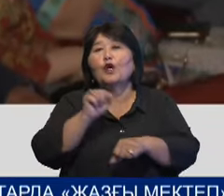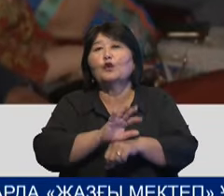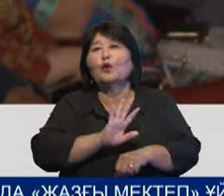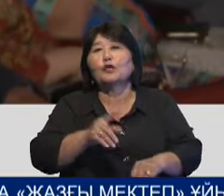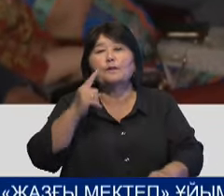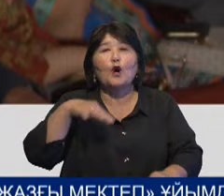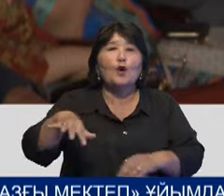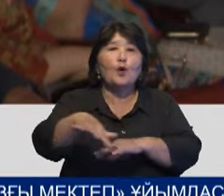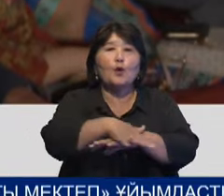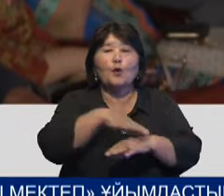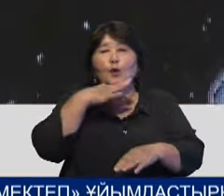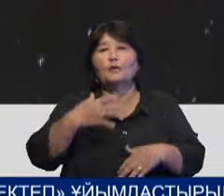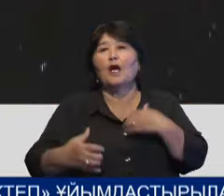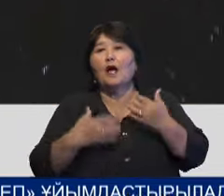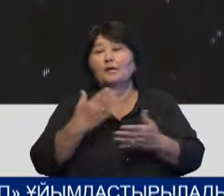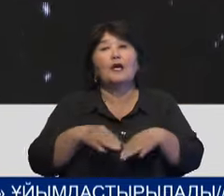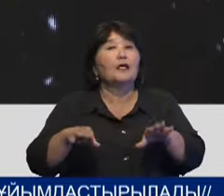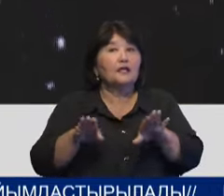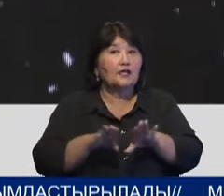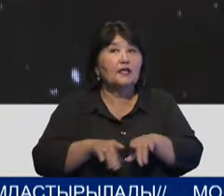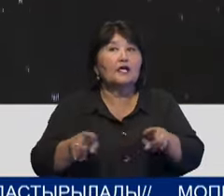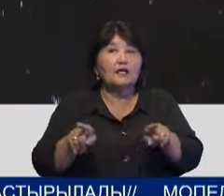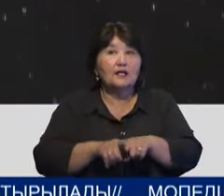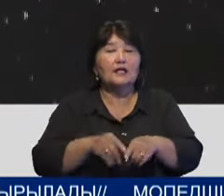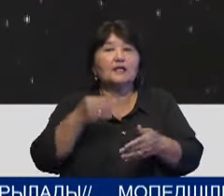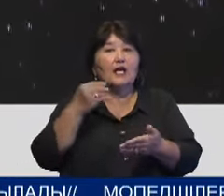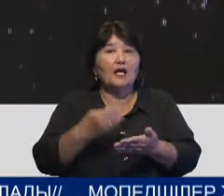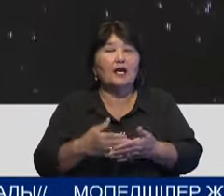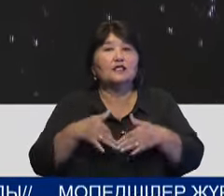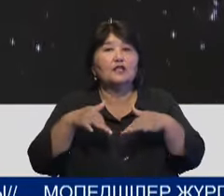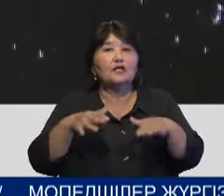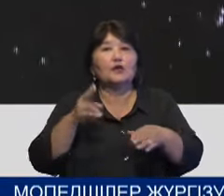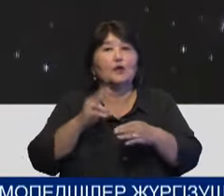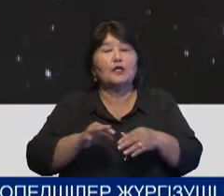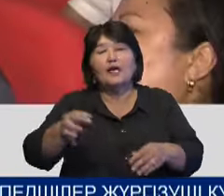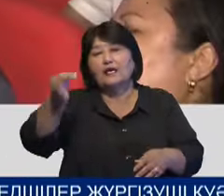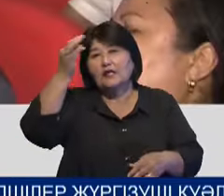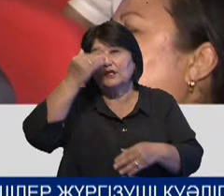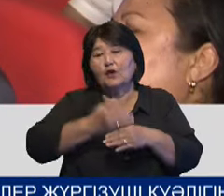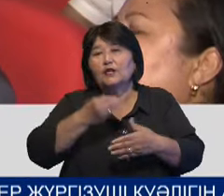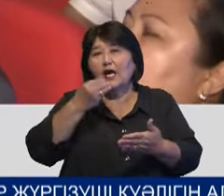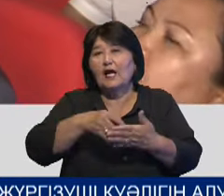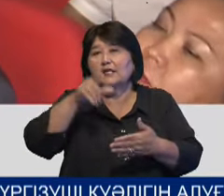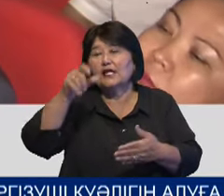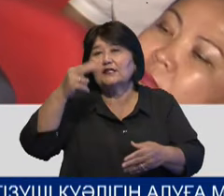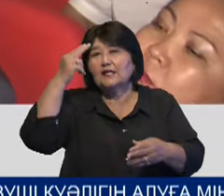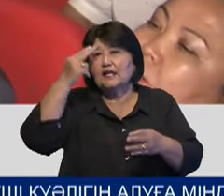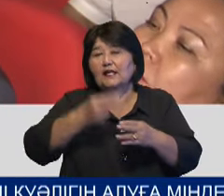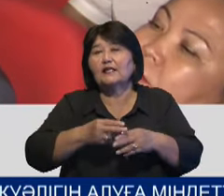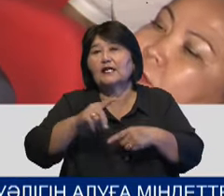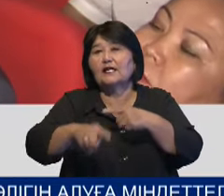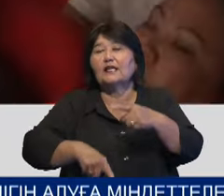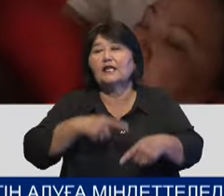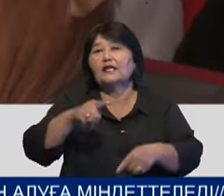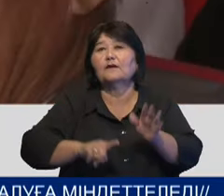деген көптің алаңы болғаны рас. Дегенмен қан қуған қастерлі жол үзілмесе керек. Еске алу кешінде асыл азаматтың інісі кейінгі